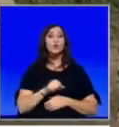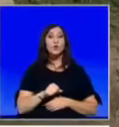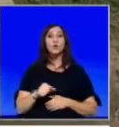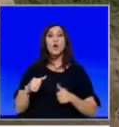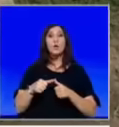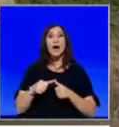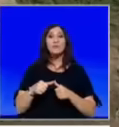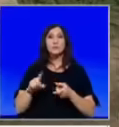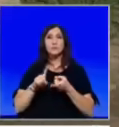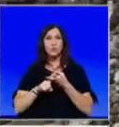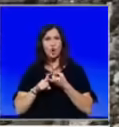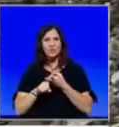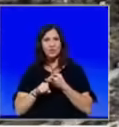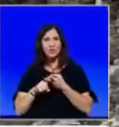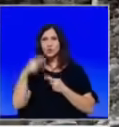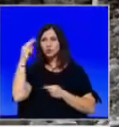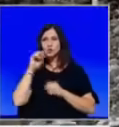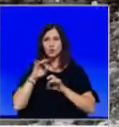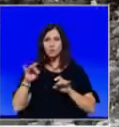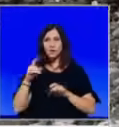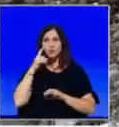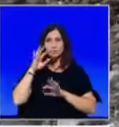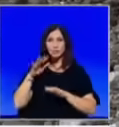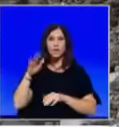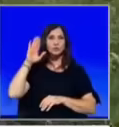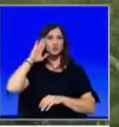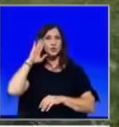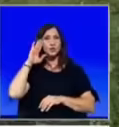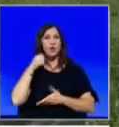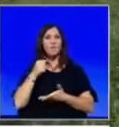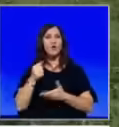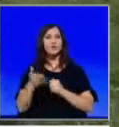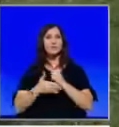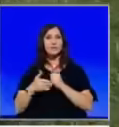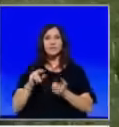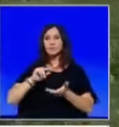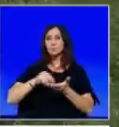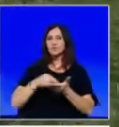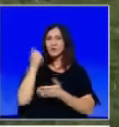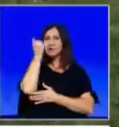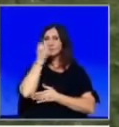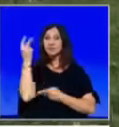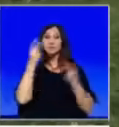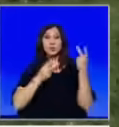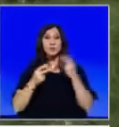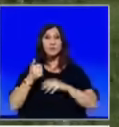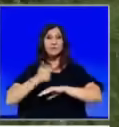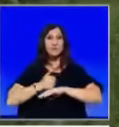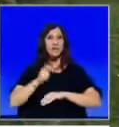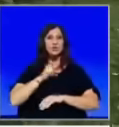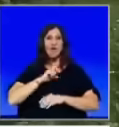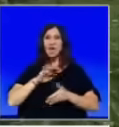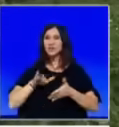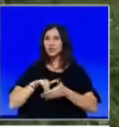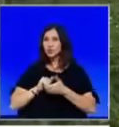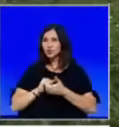Лаура Кьовеш институция съобщават още, че са заподозрени и служители от фонд Земеделие за сключване на измамни споразумения с кмета и частни